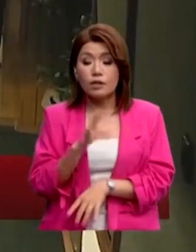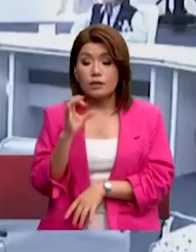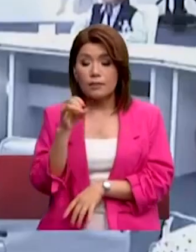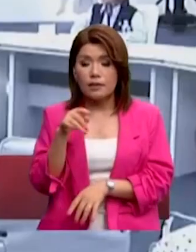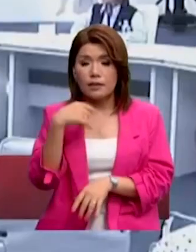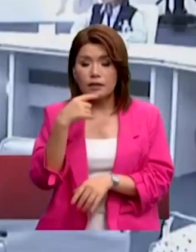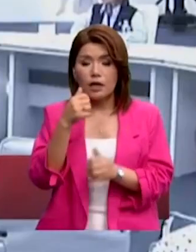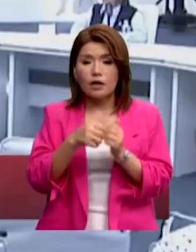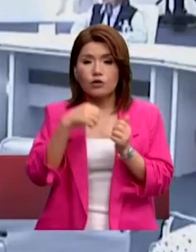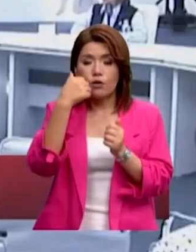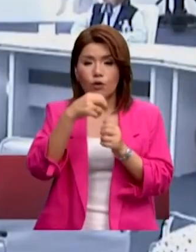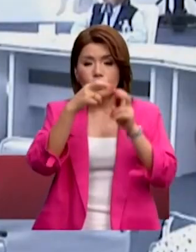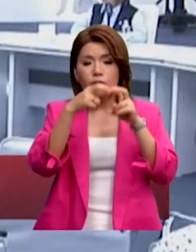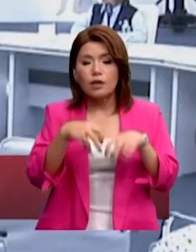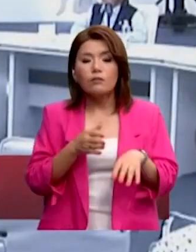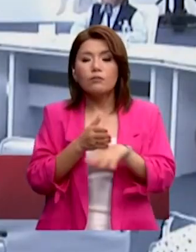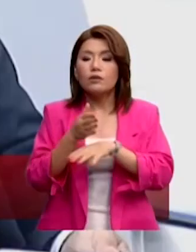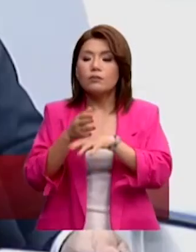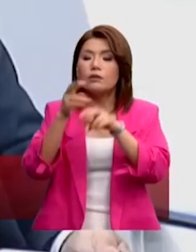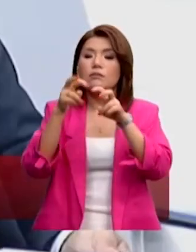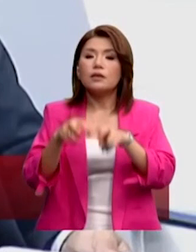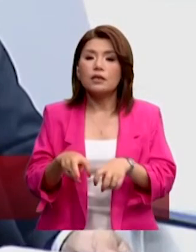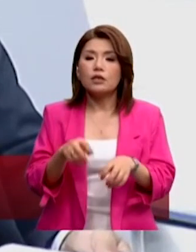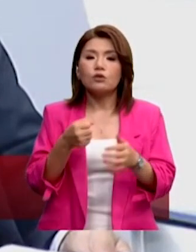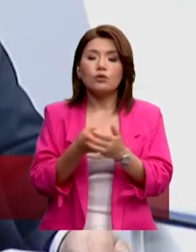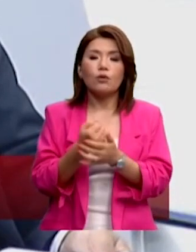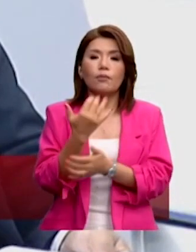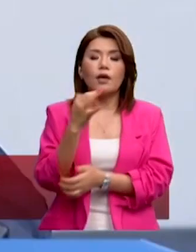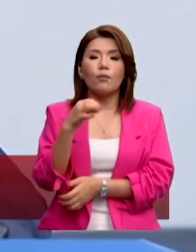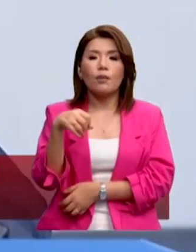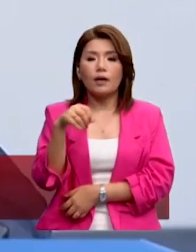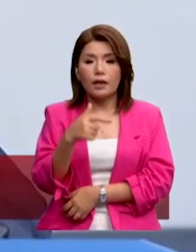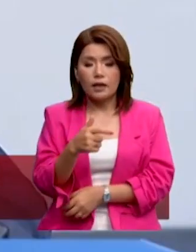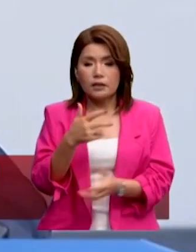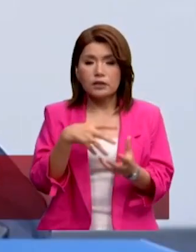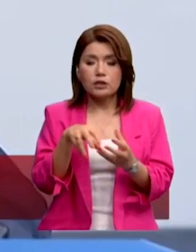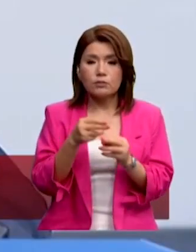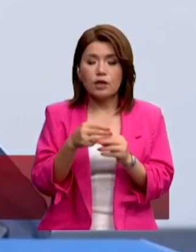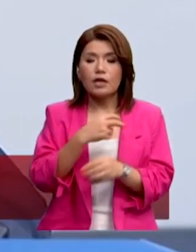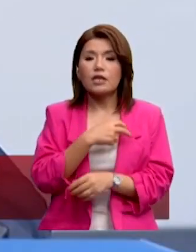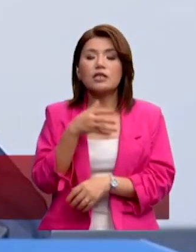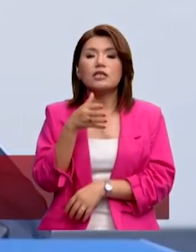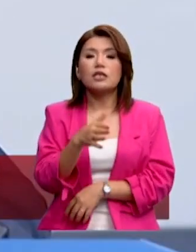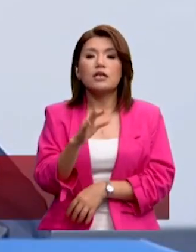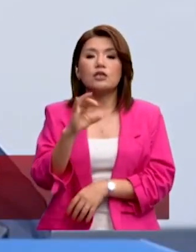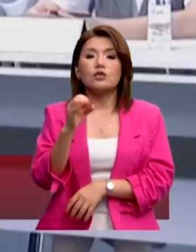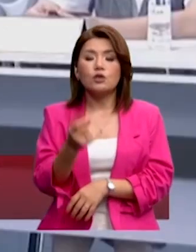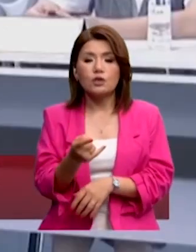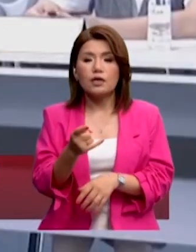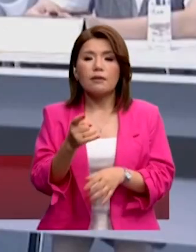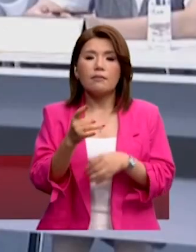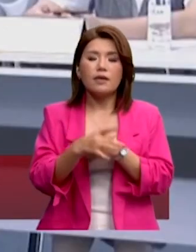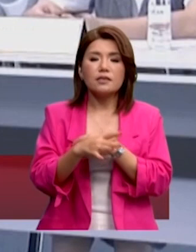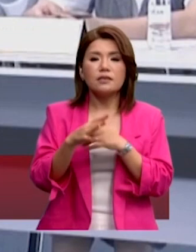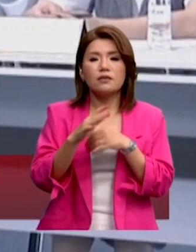ежегодно ведомство проверяет ряд объектов и пресекает деятельность до 5 ОПГ. Больше всего подвержены риску представители социально уязвимых